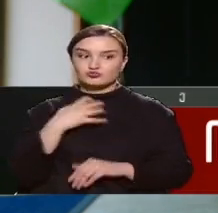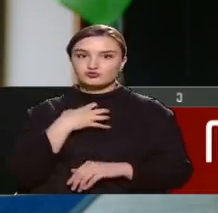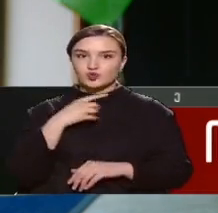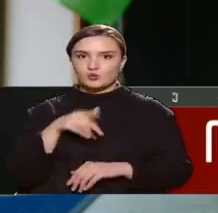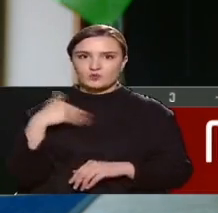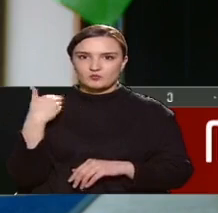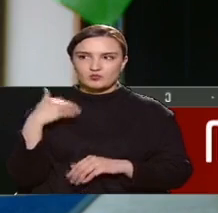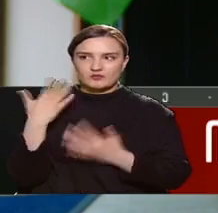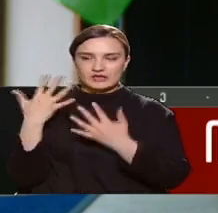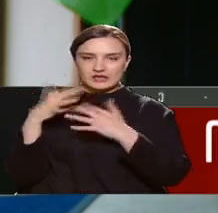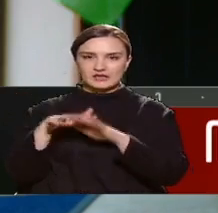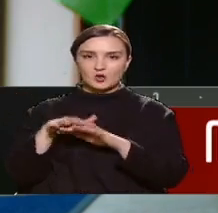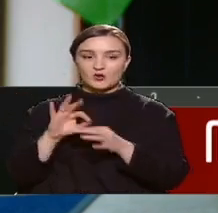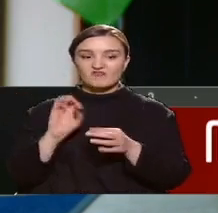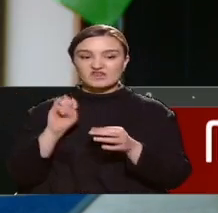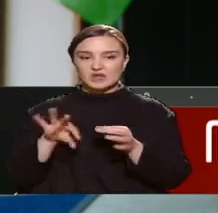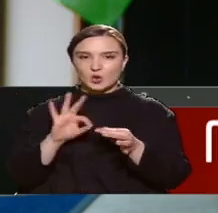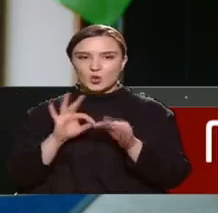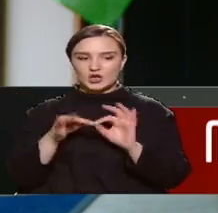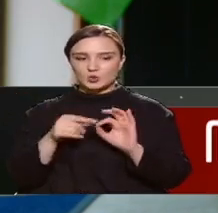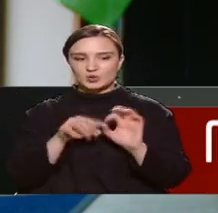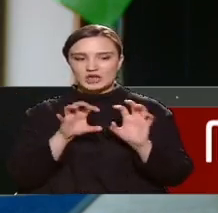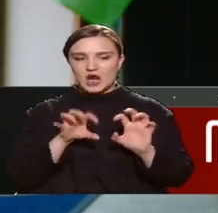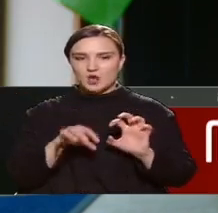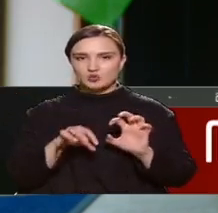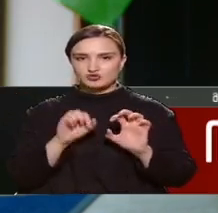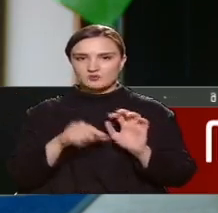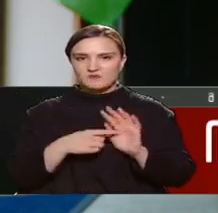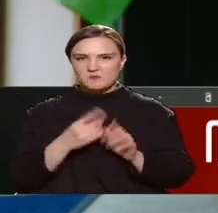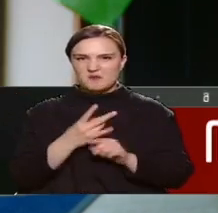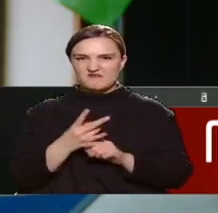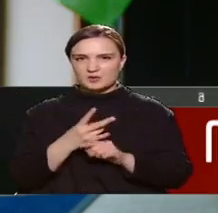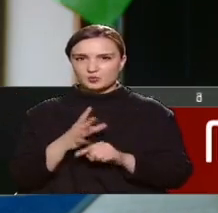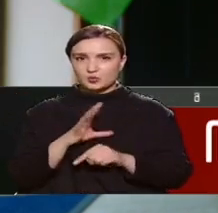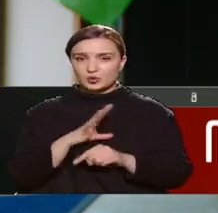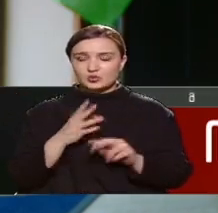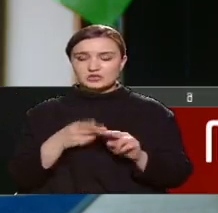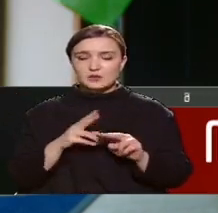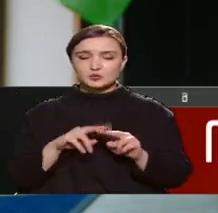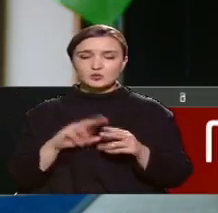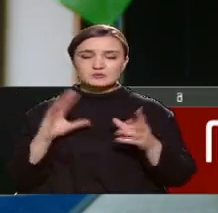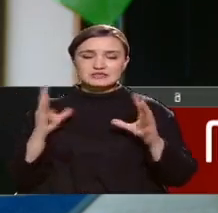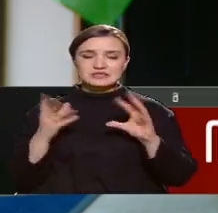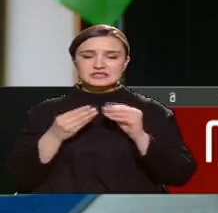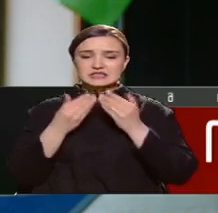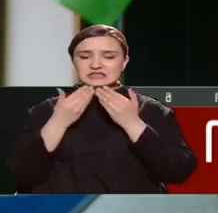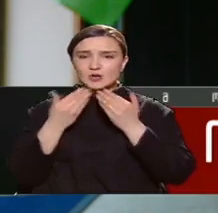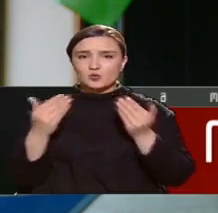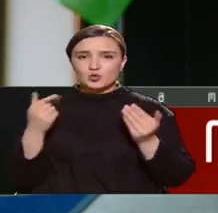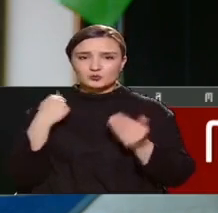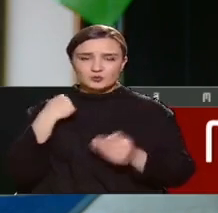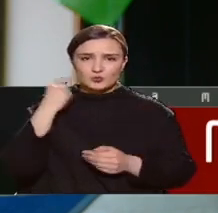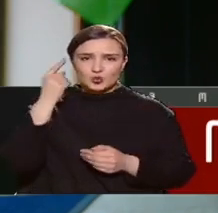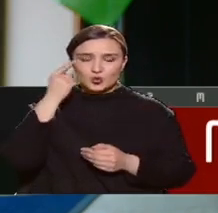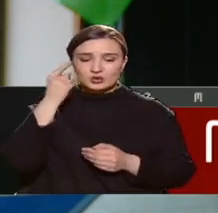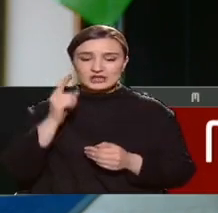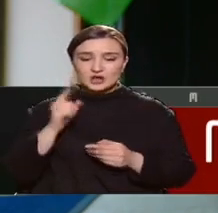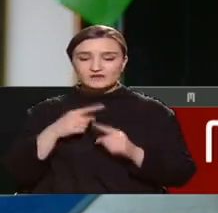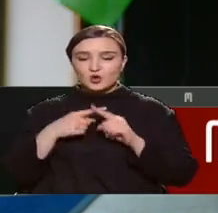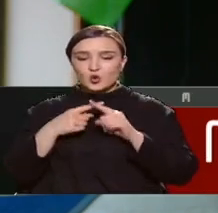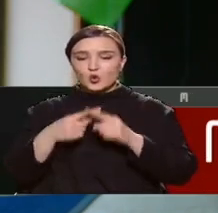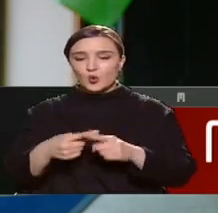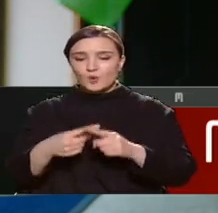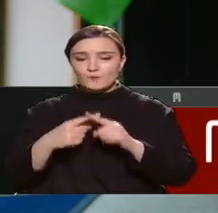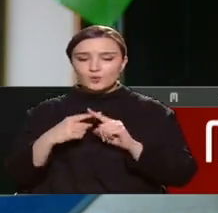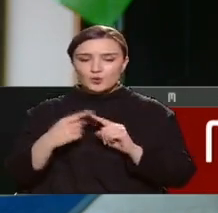vitezat concretul, ca unii romeți, ce mi-a zis, le-am mai nebluriți și jos. Amitom, sabologiam și mi-e goniarom, garcoli compromisi, poate